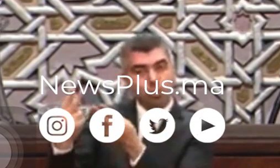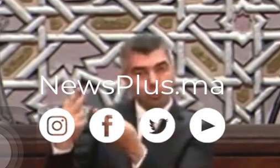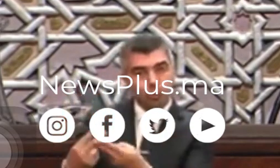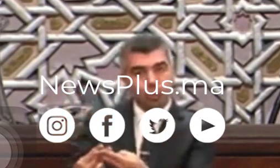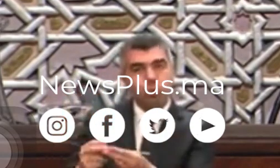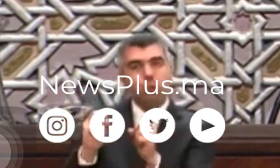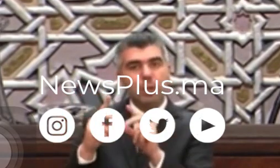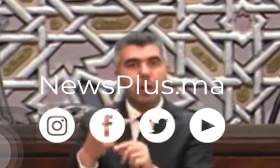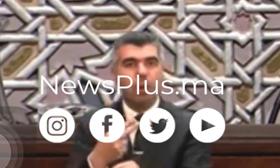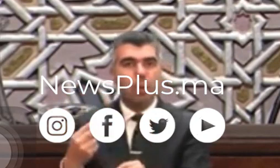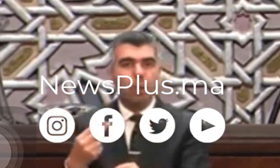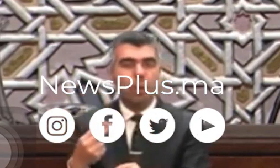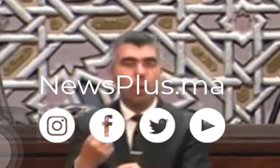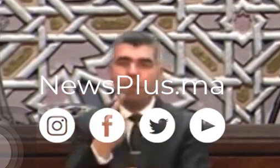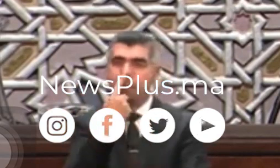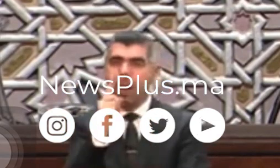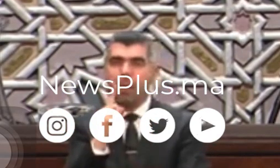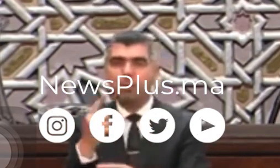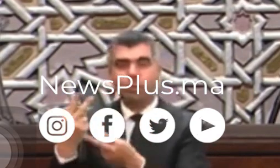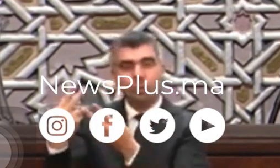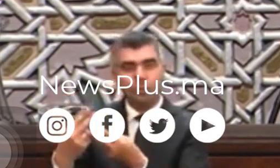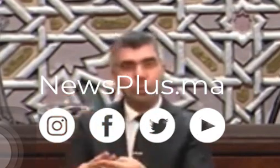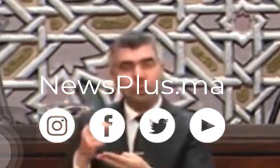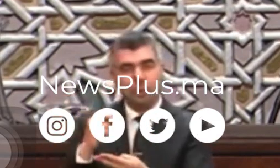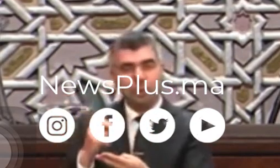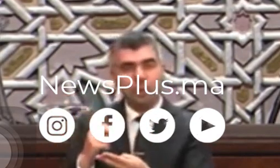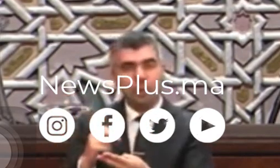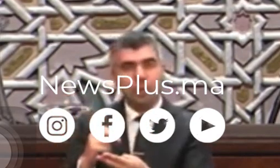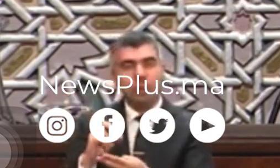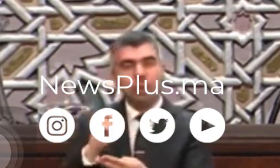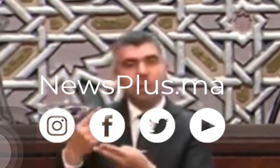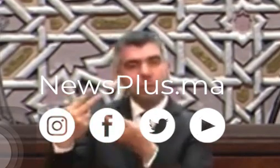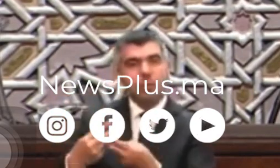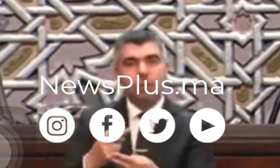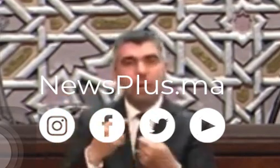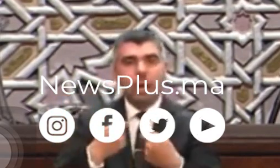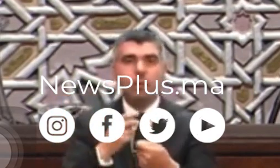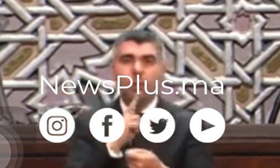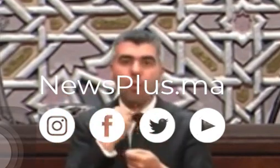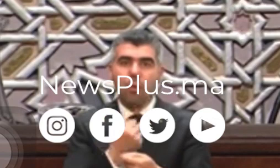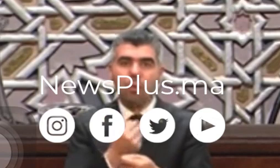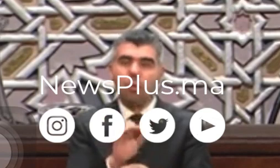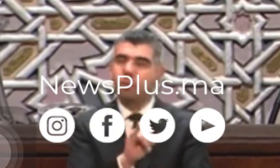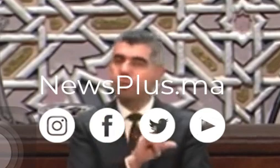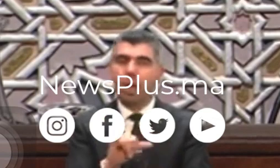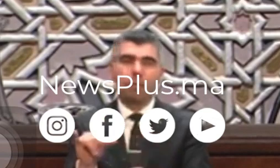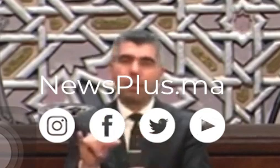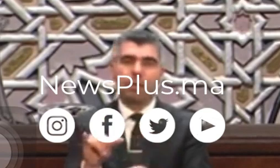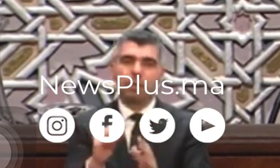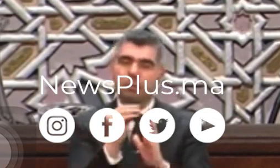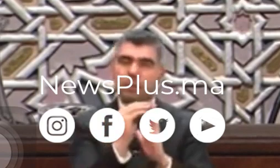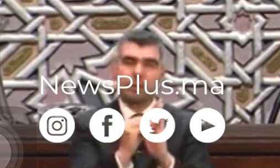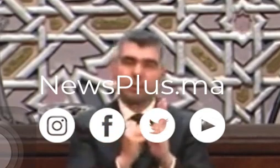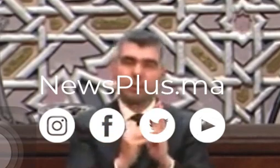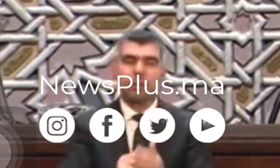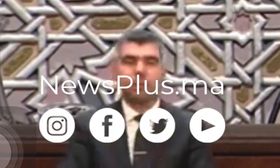لا، ورفض عدم ورفض الحضور للأجوبة؟ لا شيء من ذلك.